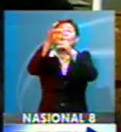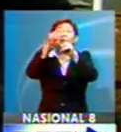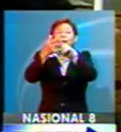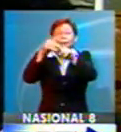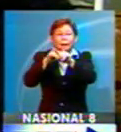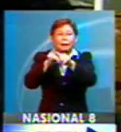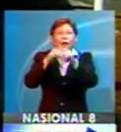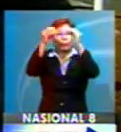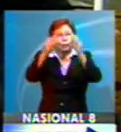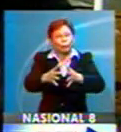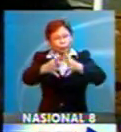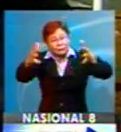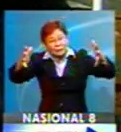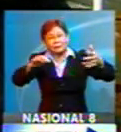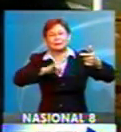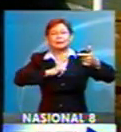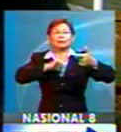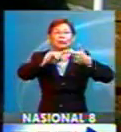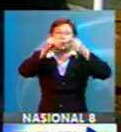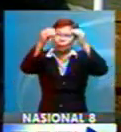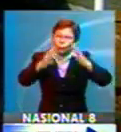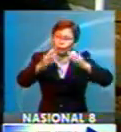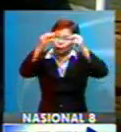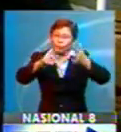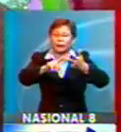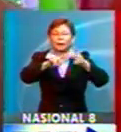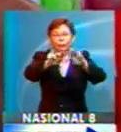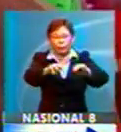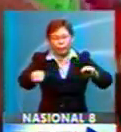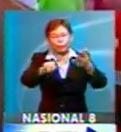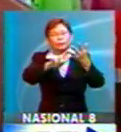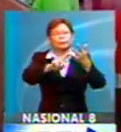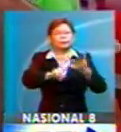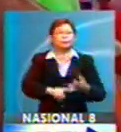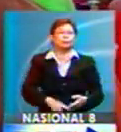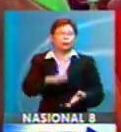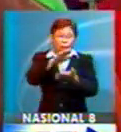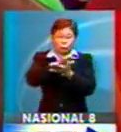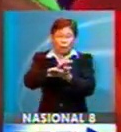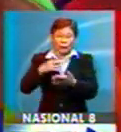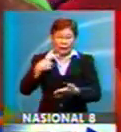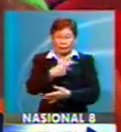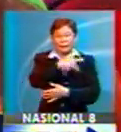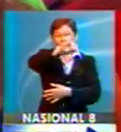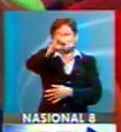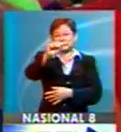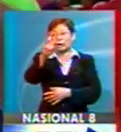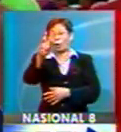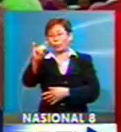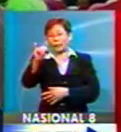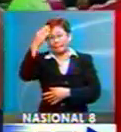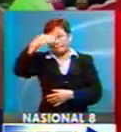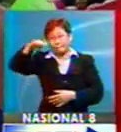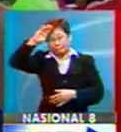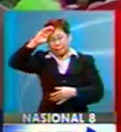dari guru besar saya, guru-guru, murid-murid. Kejayaan sekolah kami, Sekolah Kebangsaan Jejawi Perlis, adalah